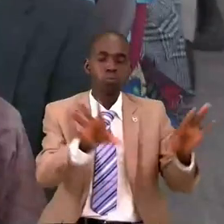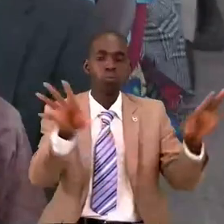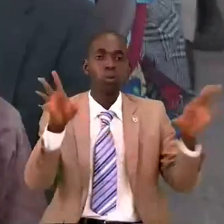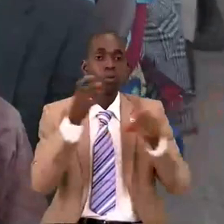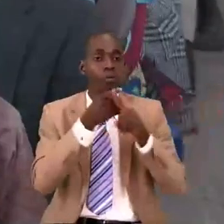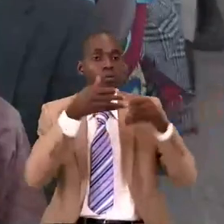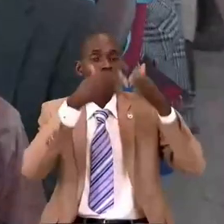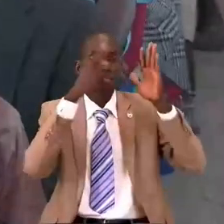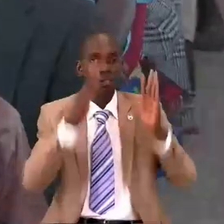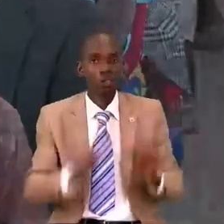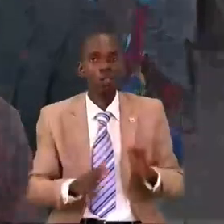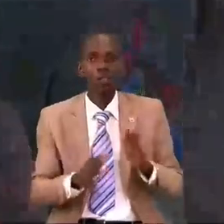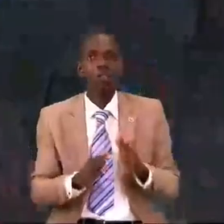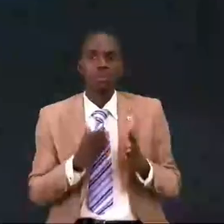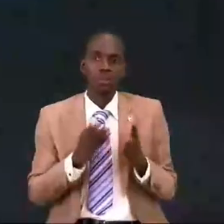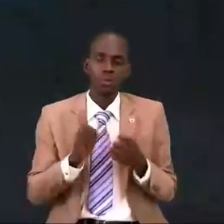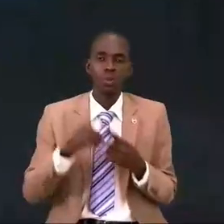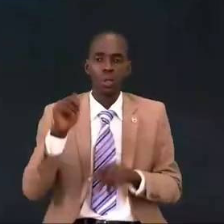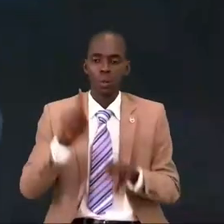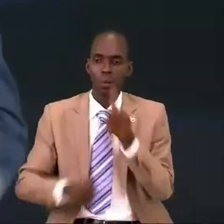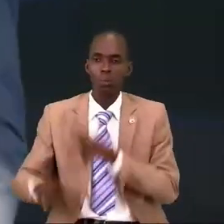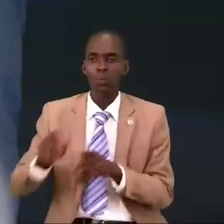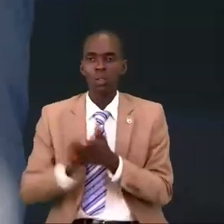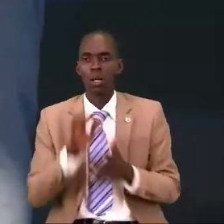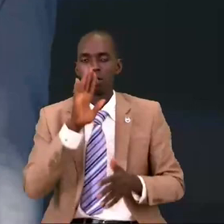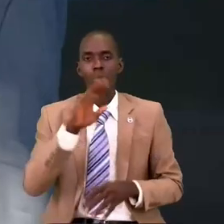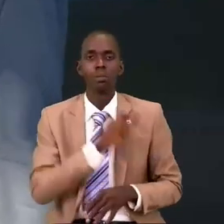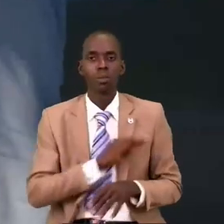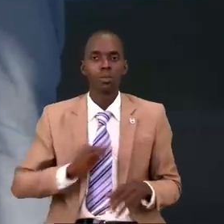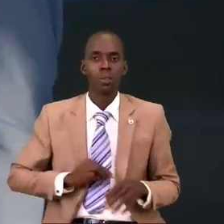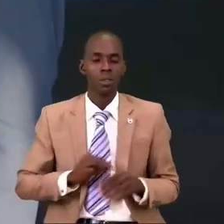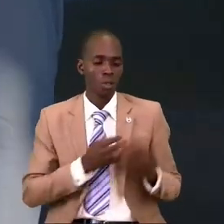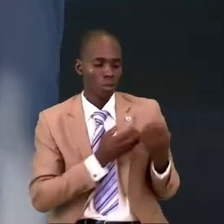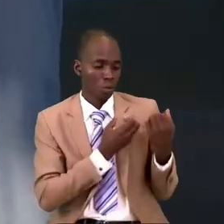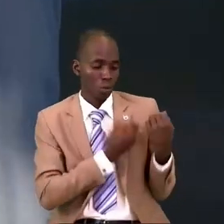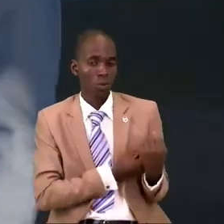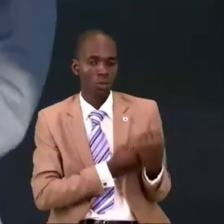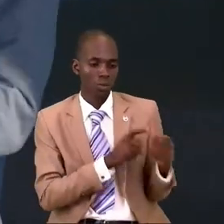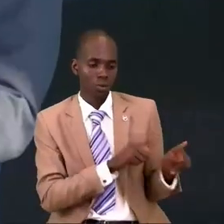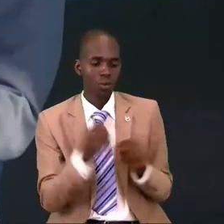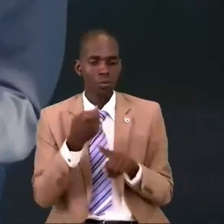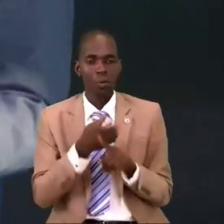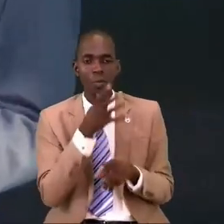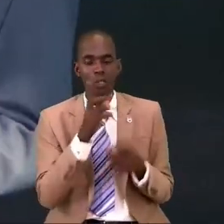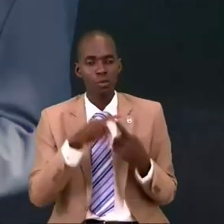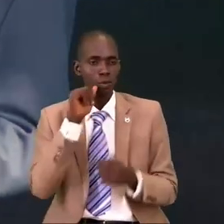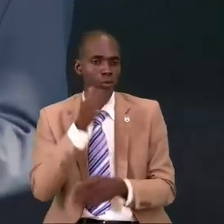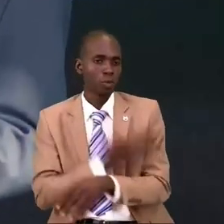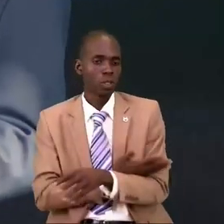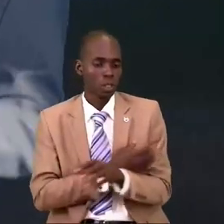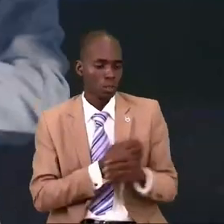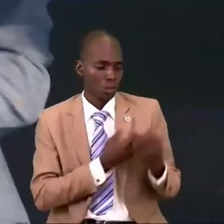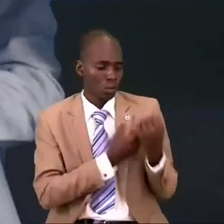fille. Le courage du père vers les enfants. Le courage de l'enseignant vers les élèves.